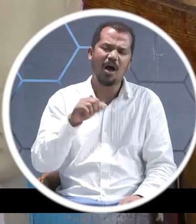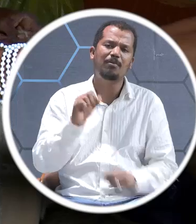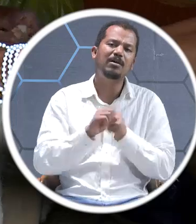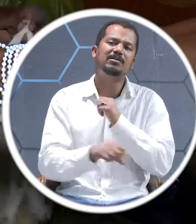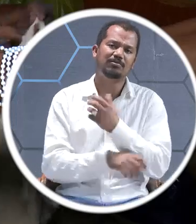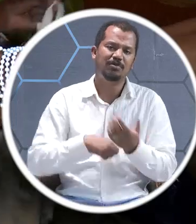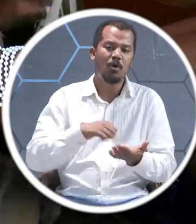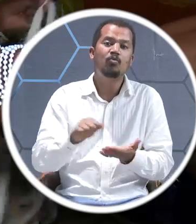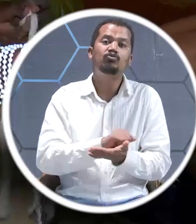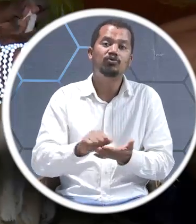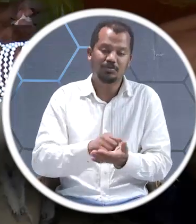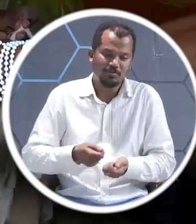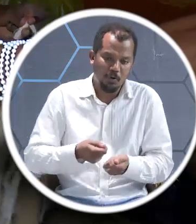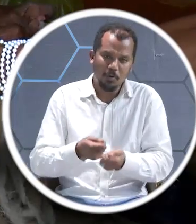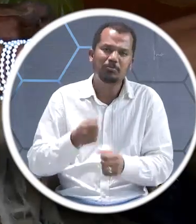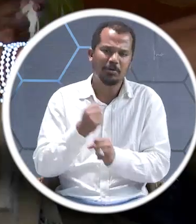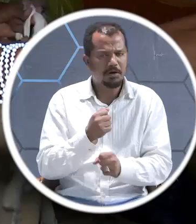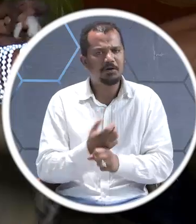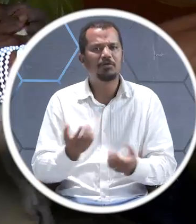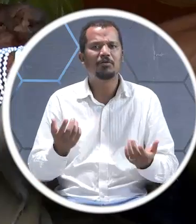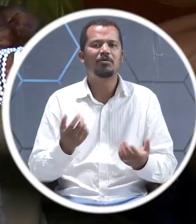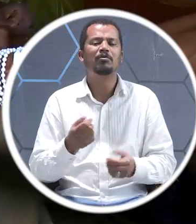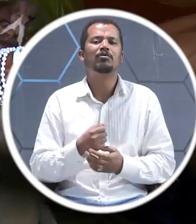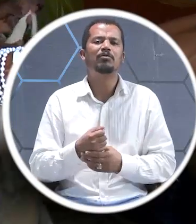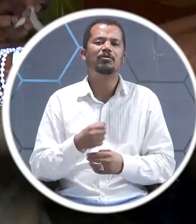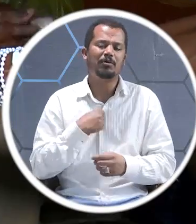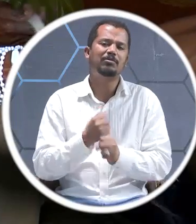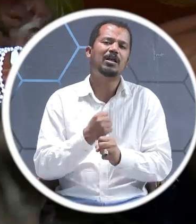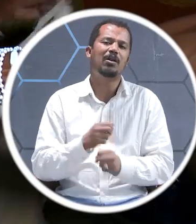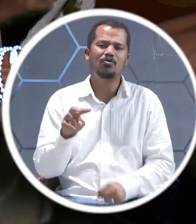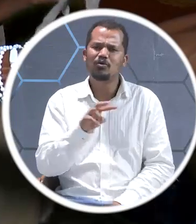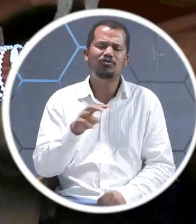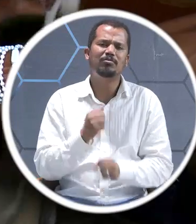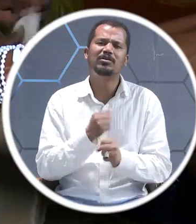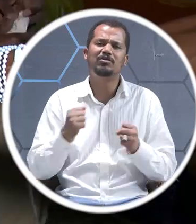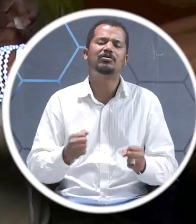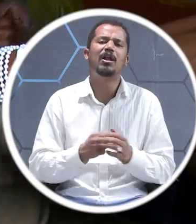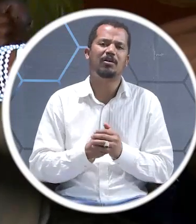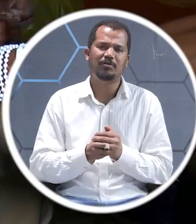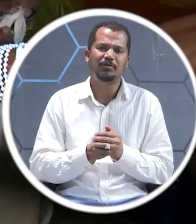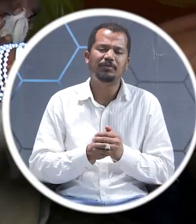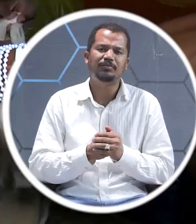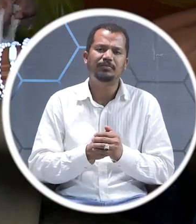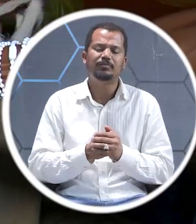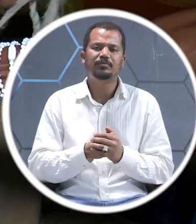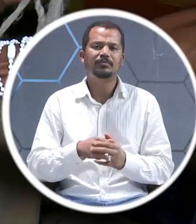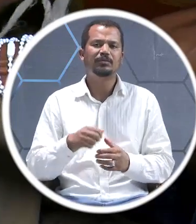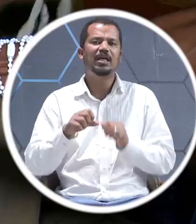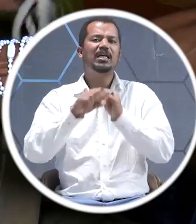መስራች ነው። ቡርሽና ሞሎያ ቡርሹን እሰራለሁ፣ ሞሎያም ይሄም ሰራው ነው። ሞሎያው ሁለቱንም ነው የሚሰሩት? ሁለቱን